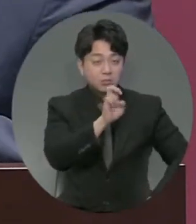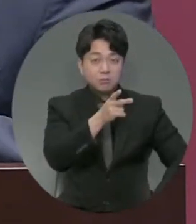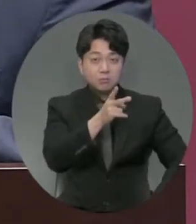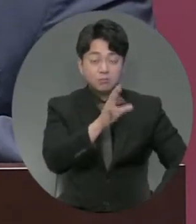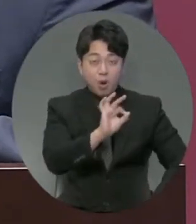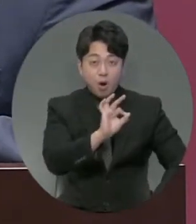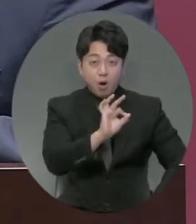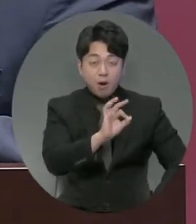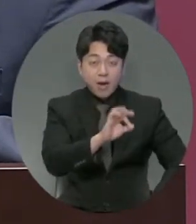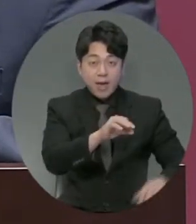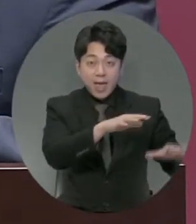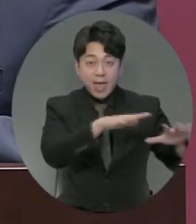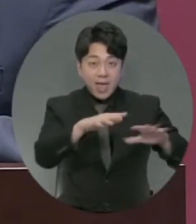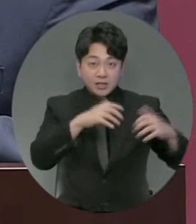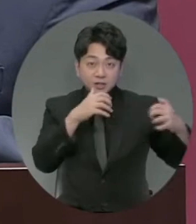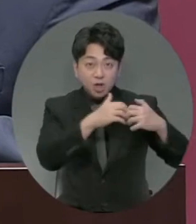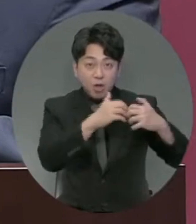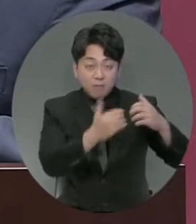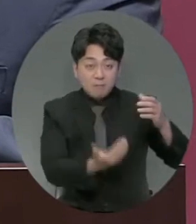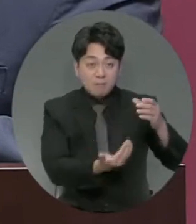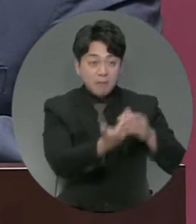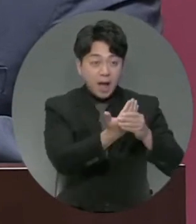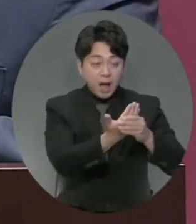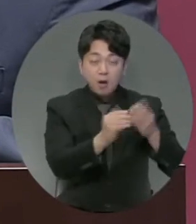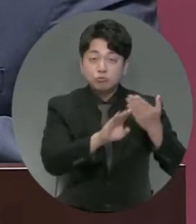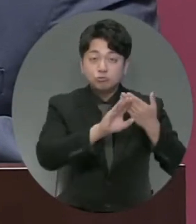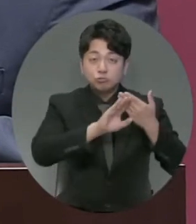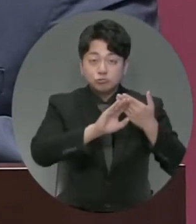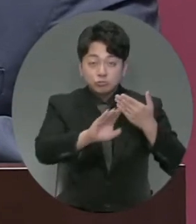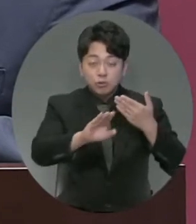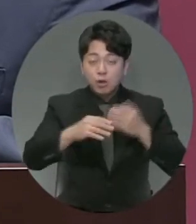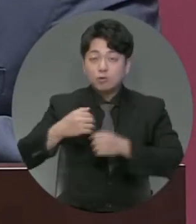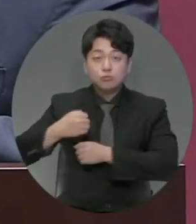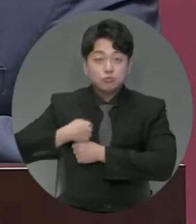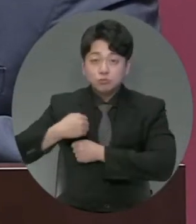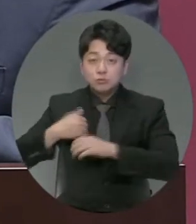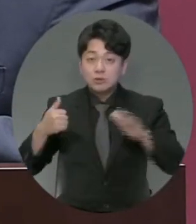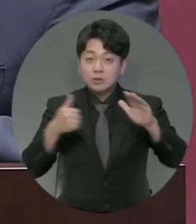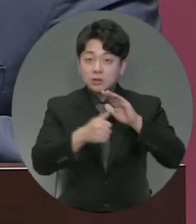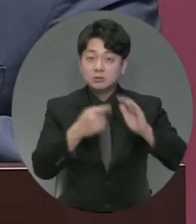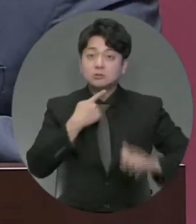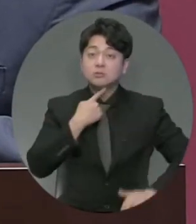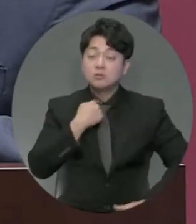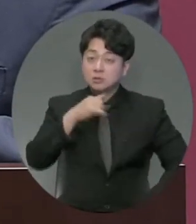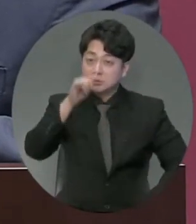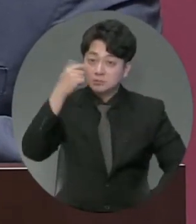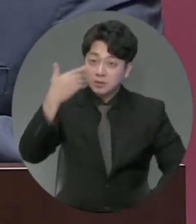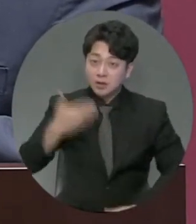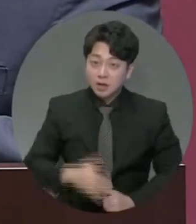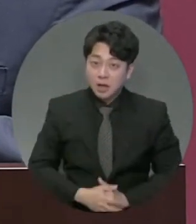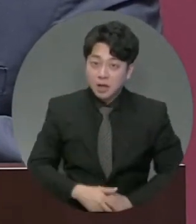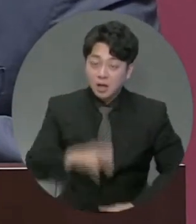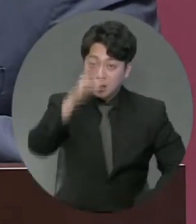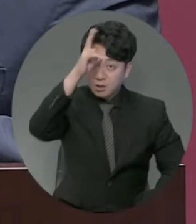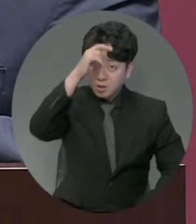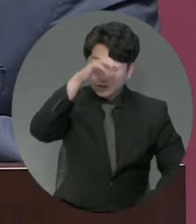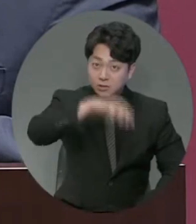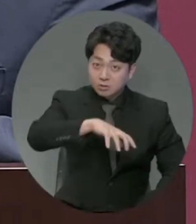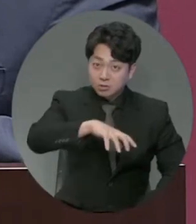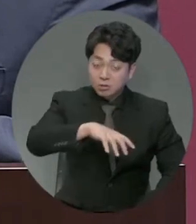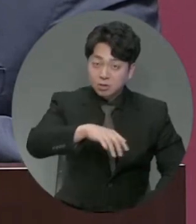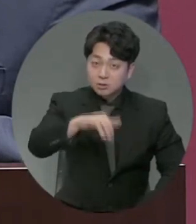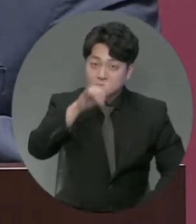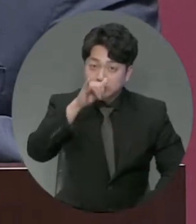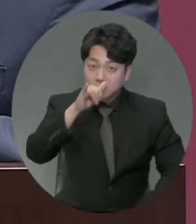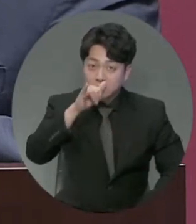군부대 방문한 적 있습니까? 아직은 못했습니다. 경찰서는요? 경찰서는 아직 못했습니다.